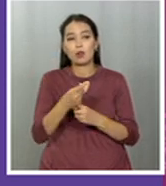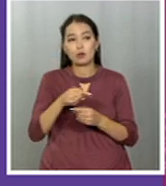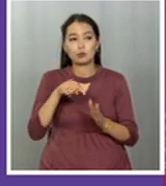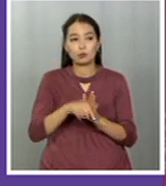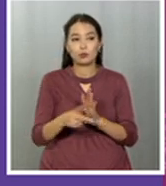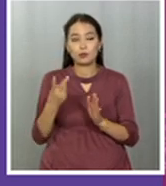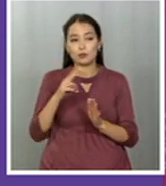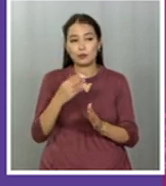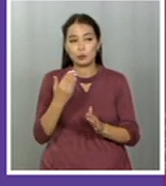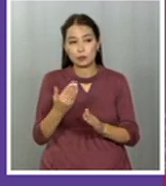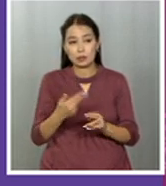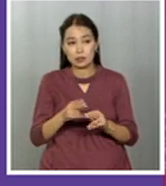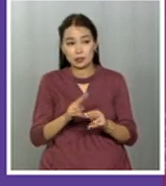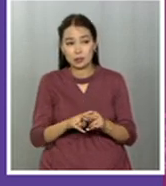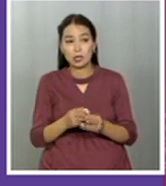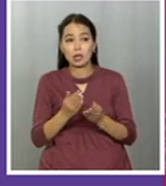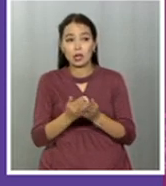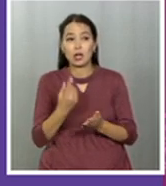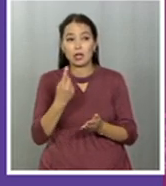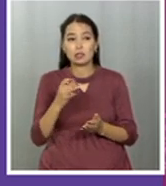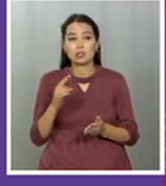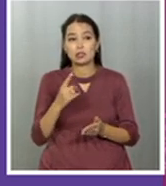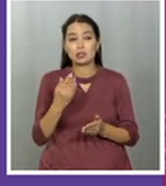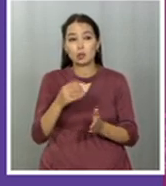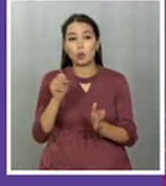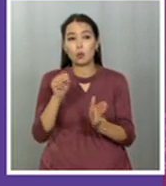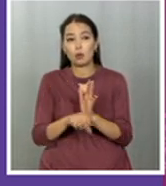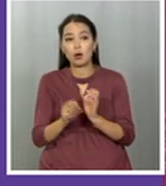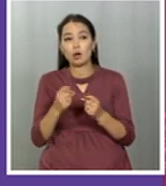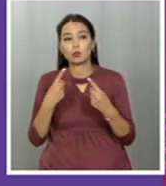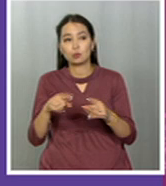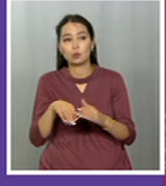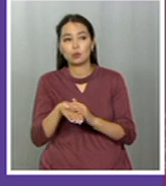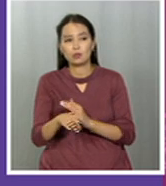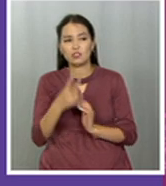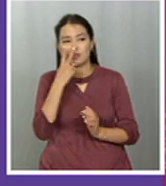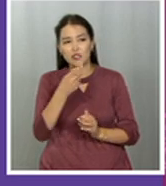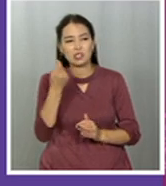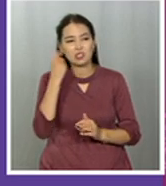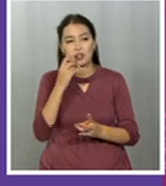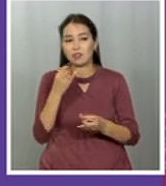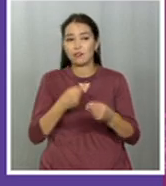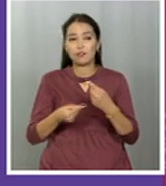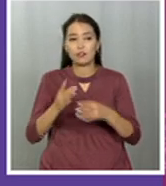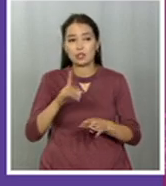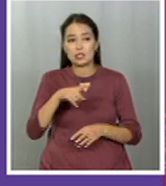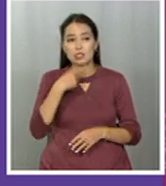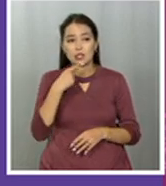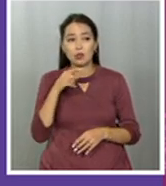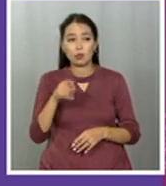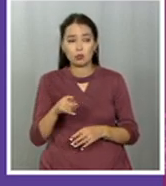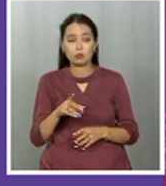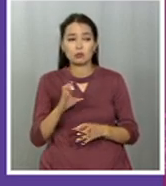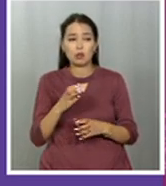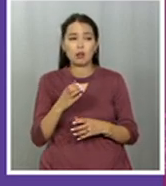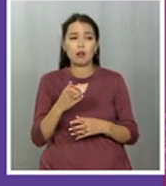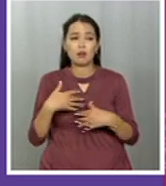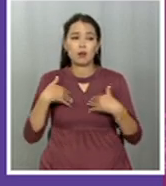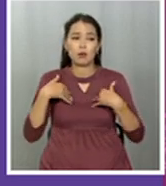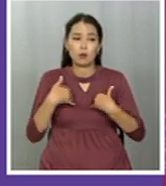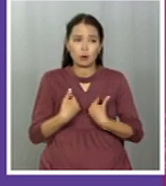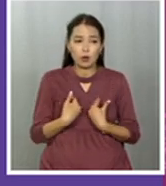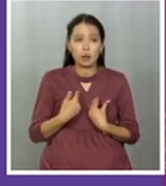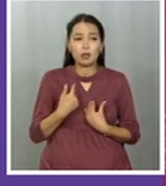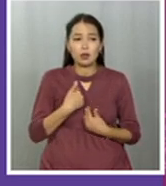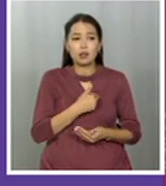них убили, а другой ушел, и, видно, никогда не вернется», — сказал он с легкой грустью. «Я хотел написать о том, что